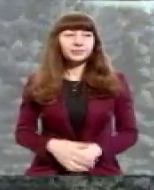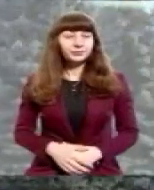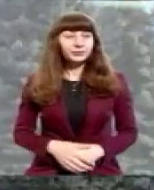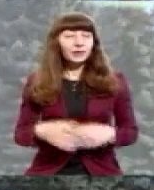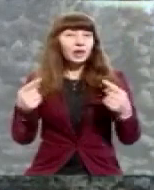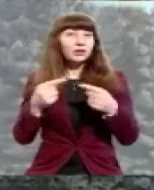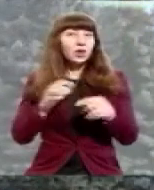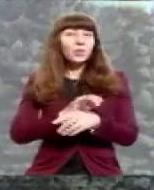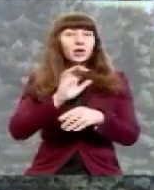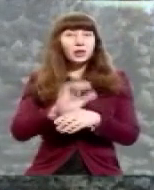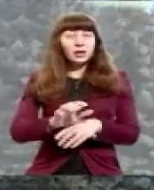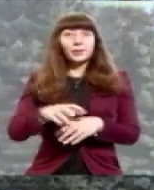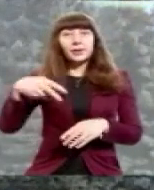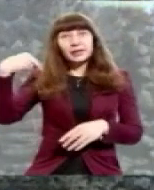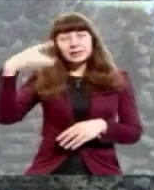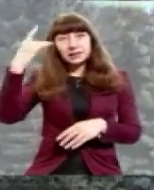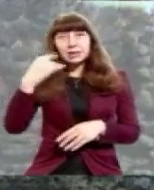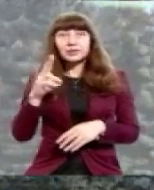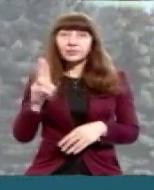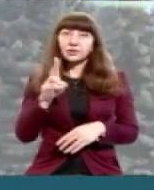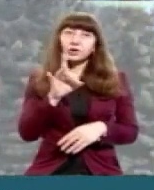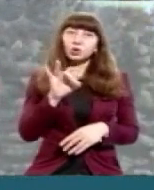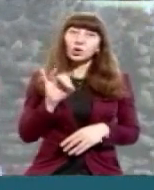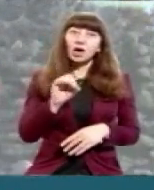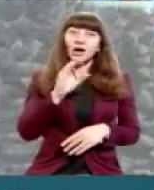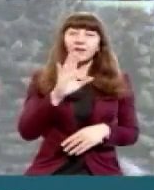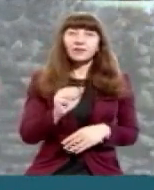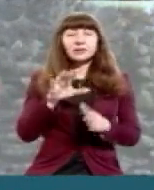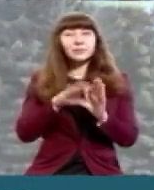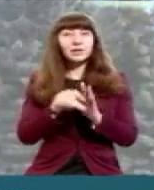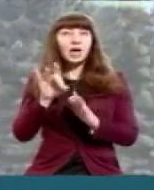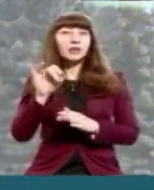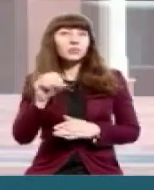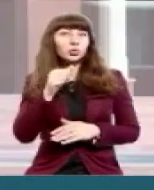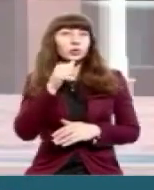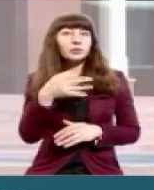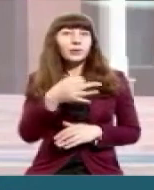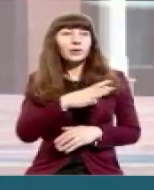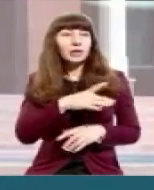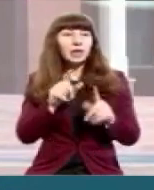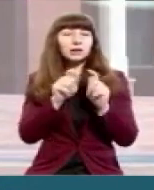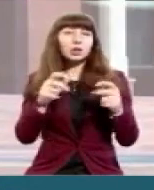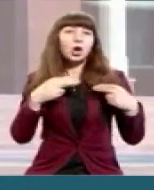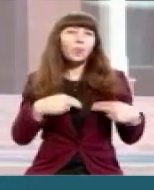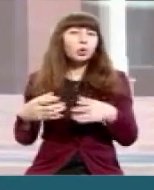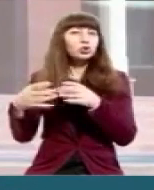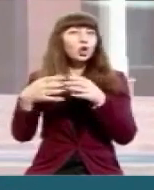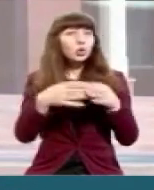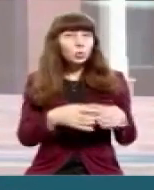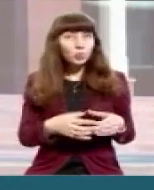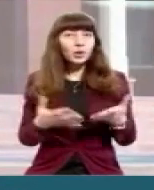В соответствии с поручением главы государства Касым-Жомарт Токаева при акимате Кустанайской области была создана рабочая